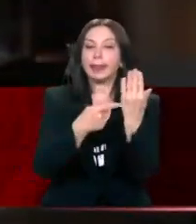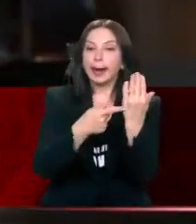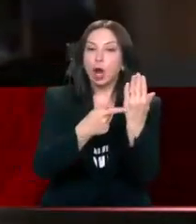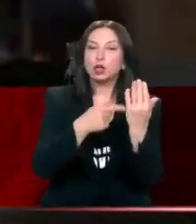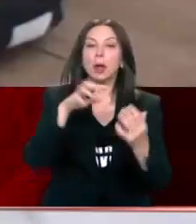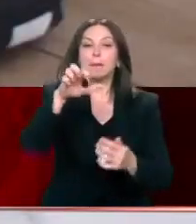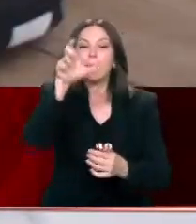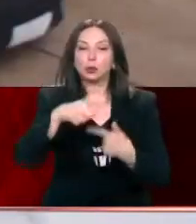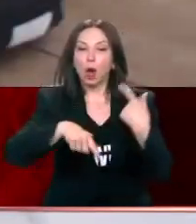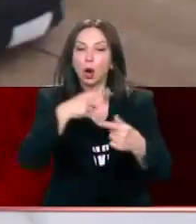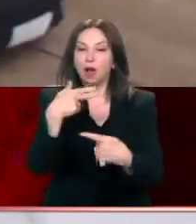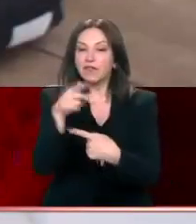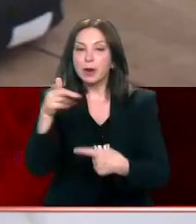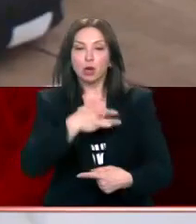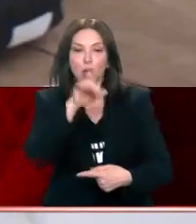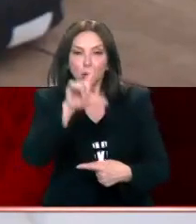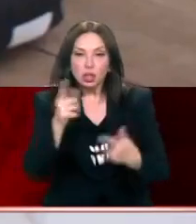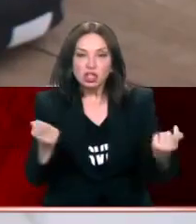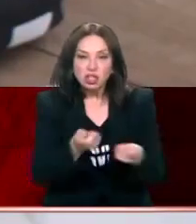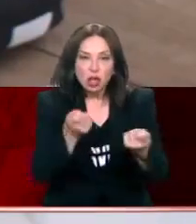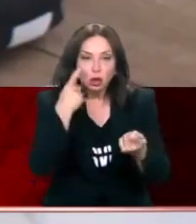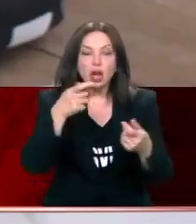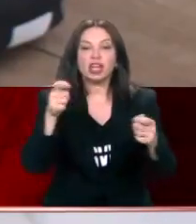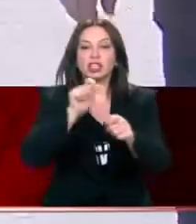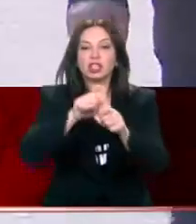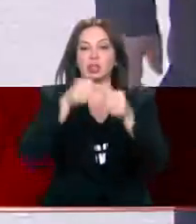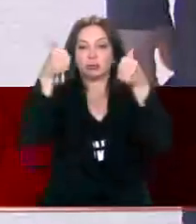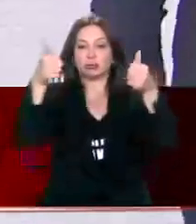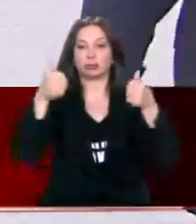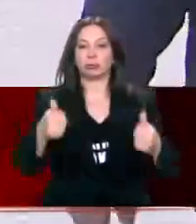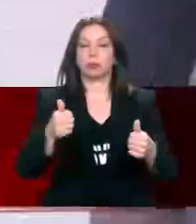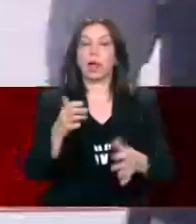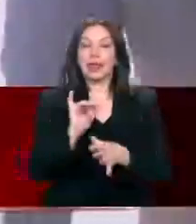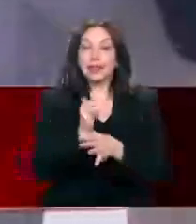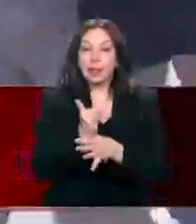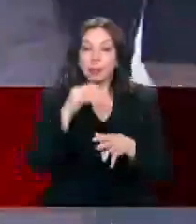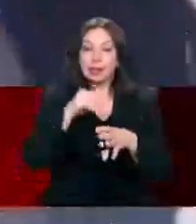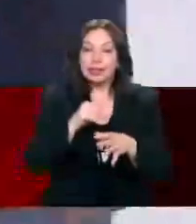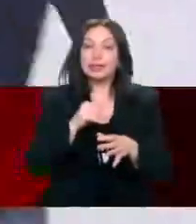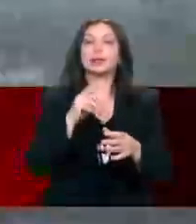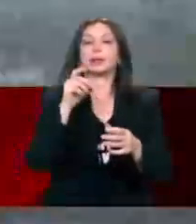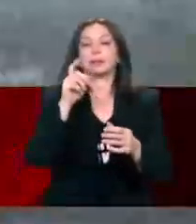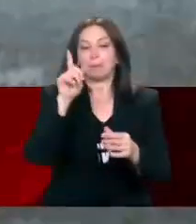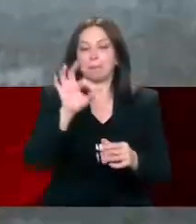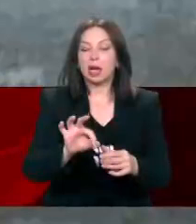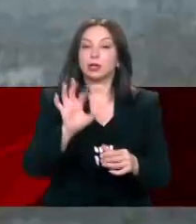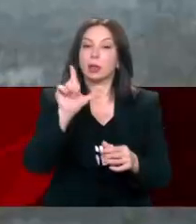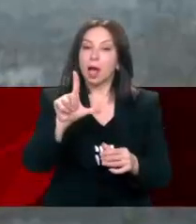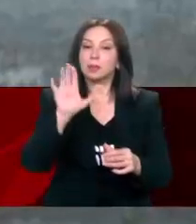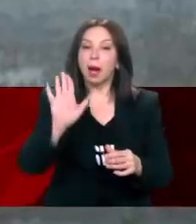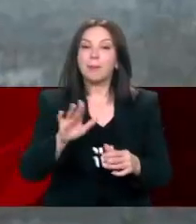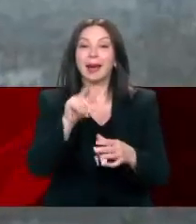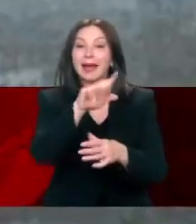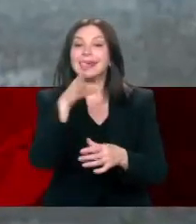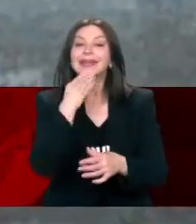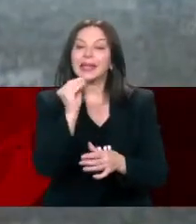eleman arayan şirketler gönüllü çalışan diye iş ilanı veriyor. Tecrübe kazanmamız için de bir yerden başlamamız lazım. Birçok genç sırf